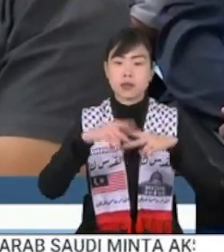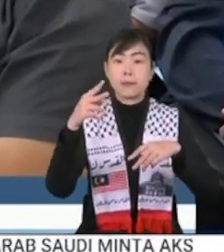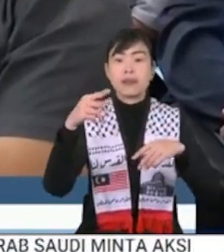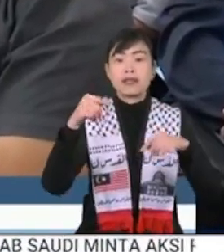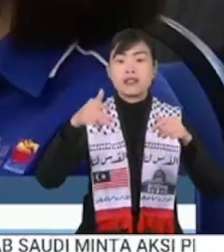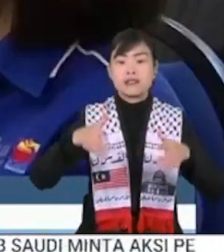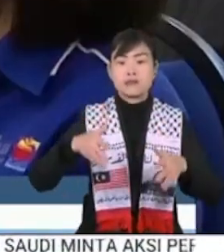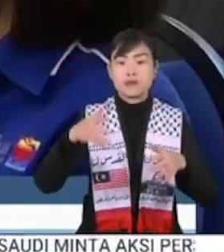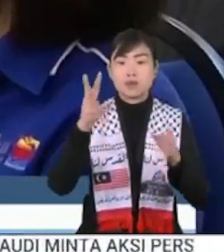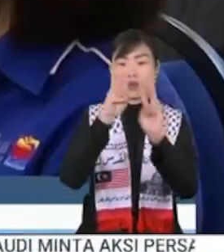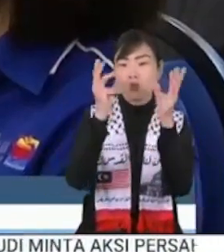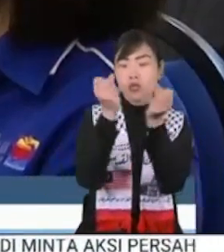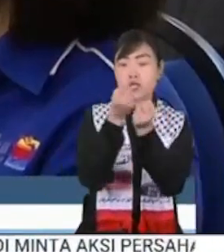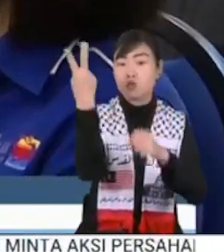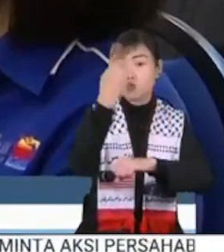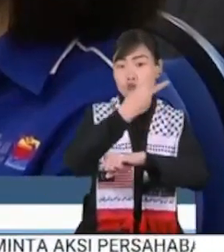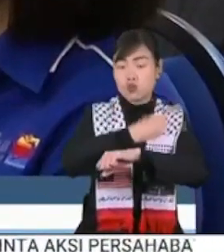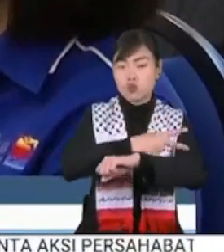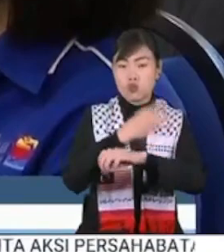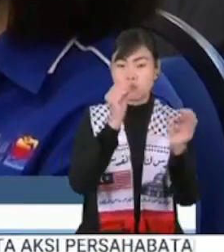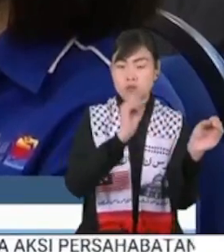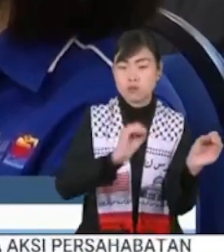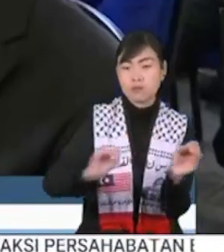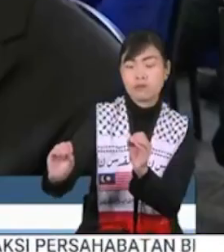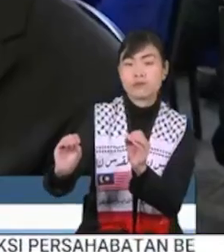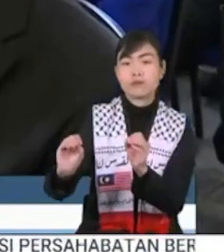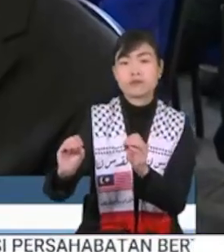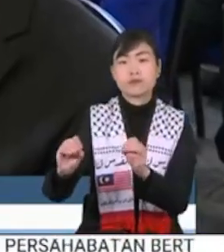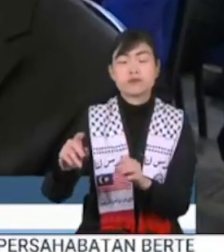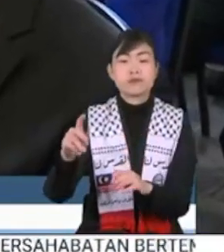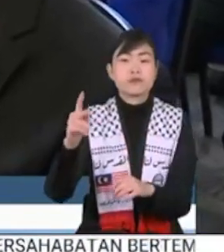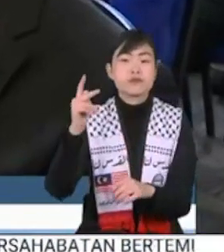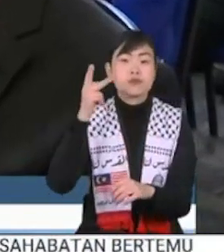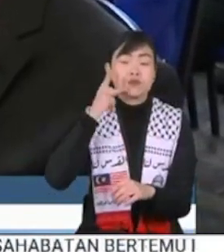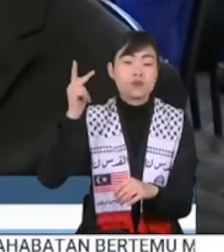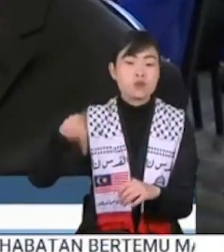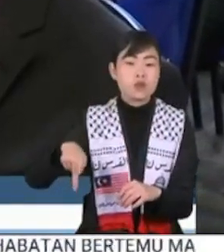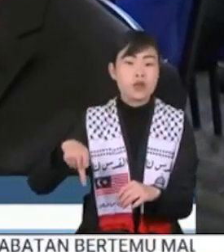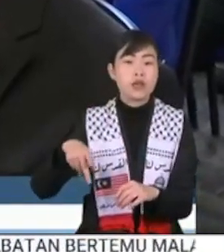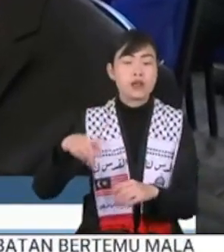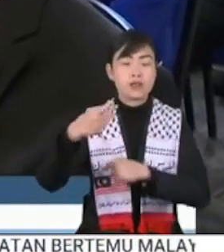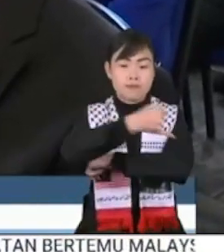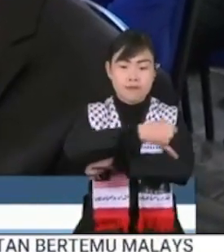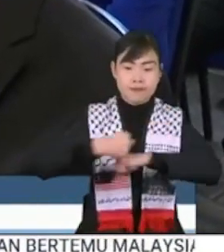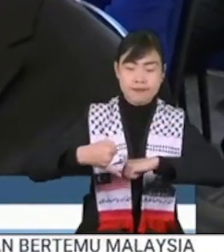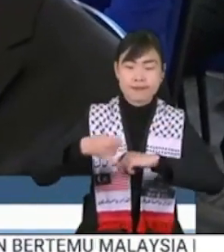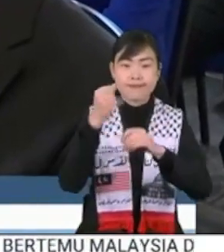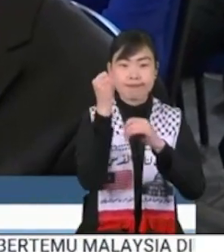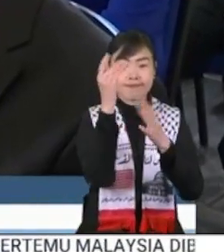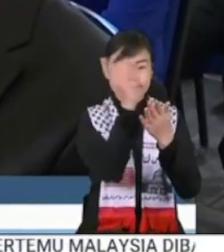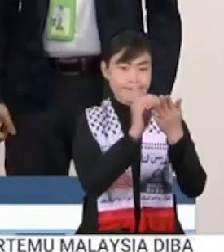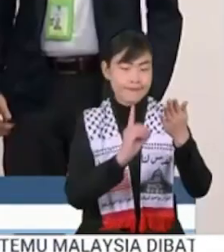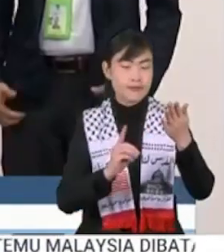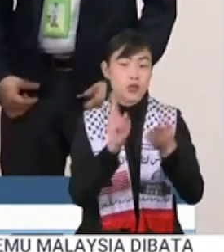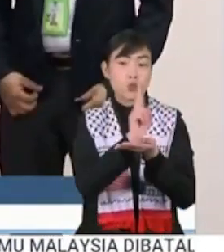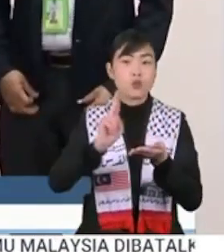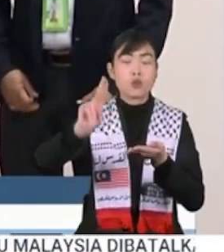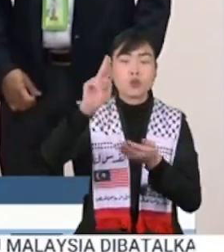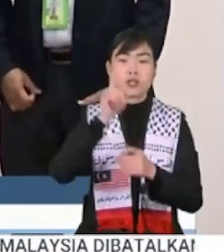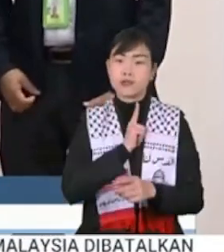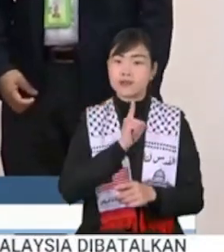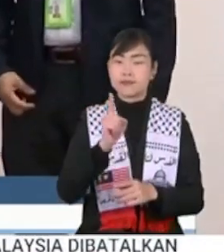ini bengkel dua hari anjuran dewan bandaraya Kuching Utara kuliah architecture and environmental design Universiti Islam